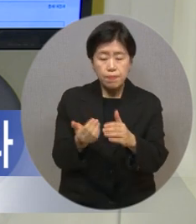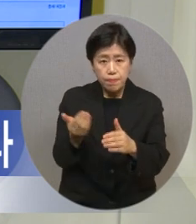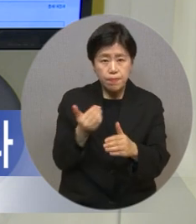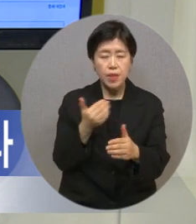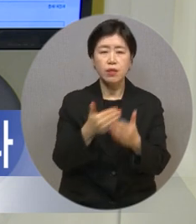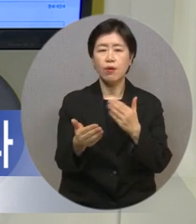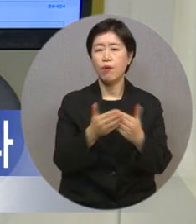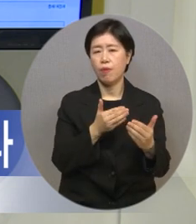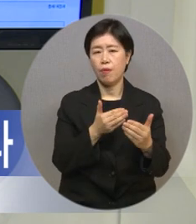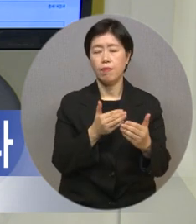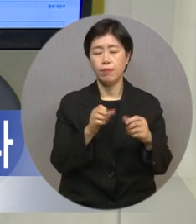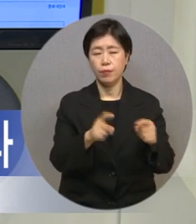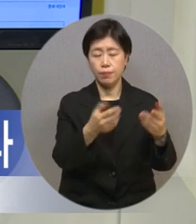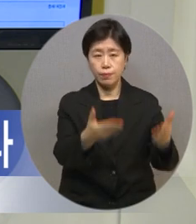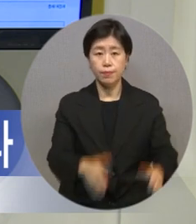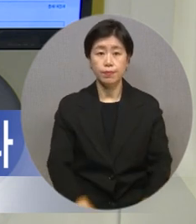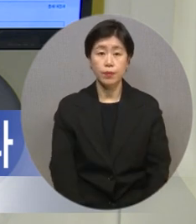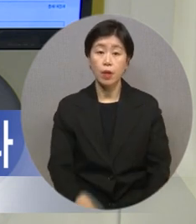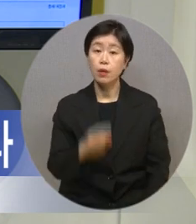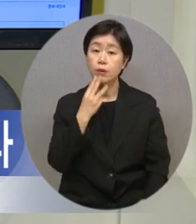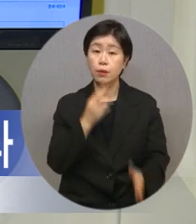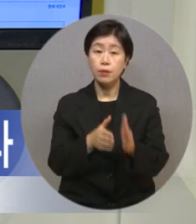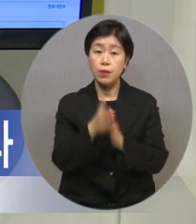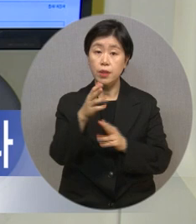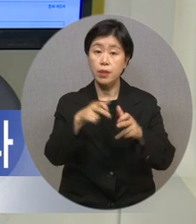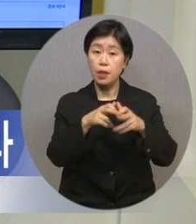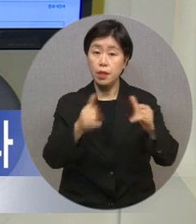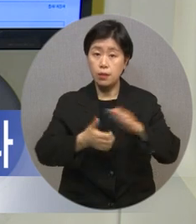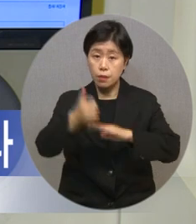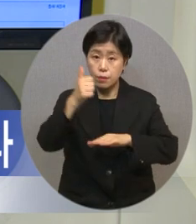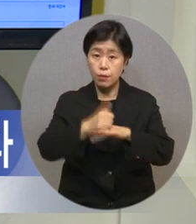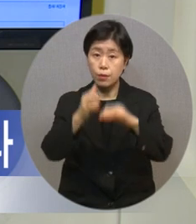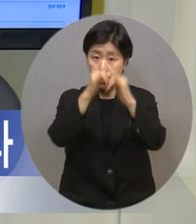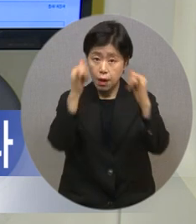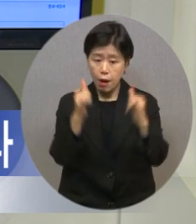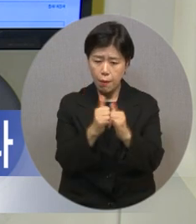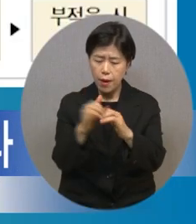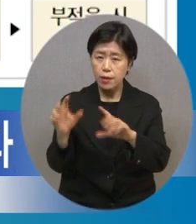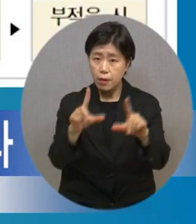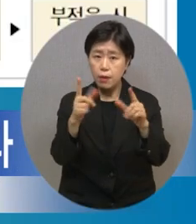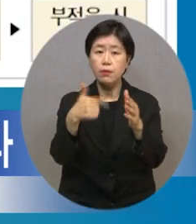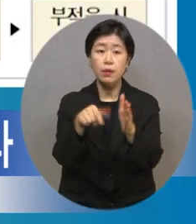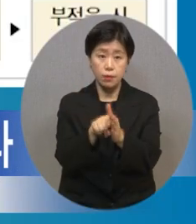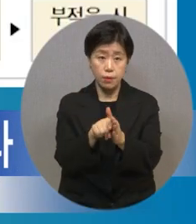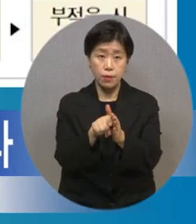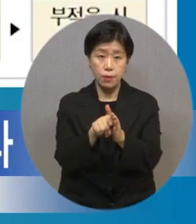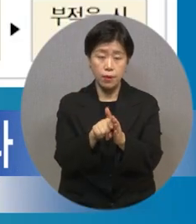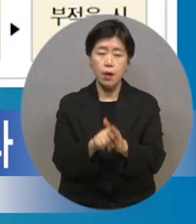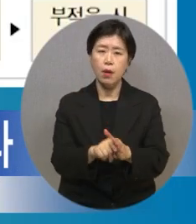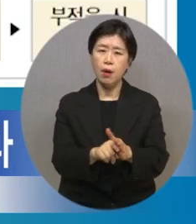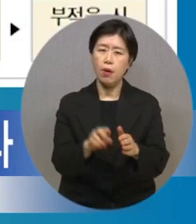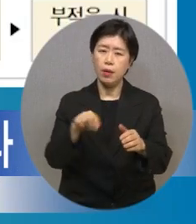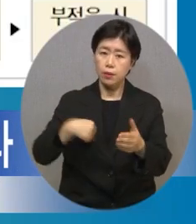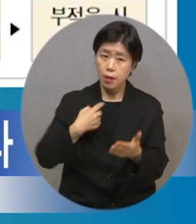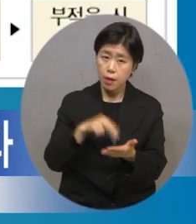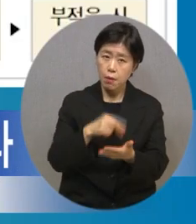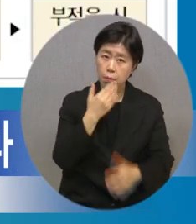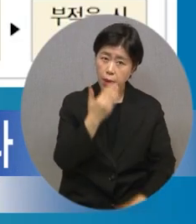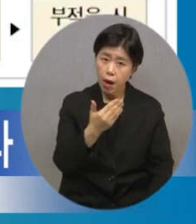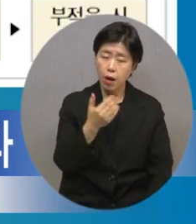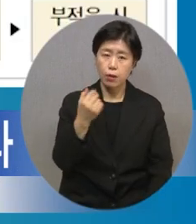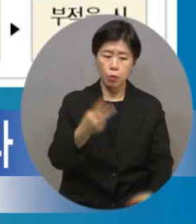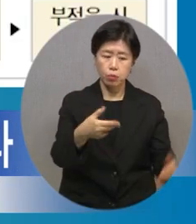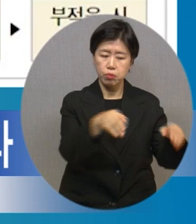거치게 됩니다 서울시는 장애인의 성공적인 사회 정착을 돕기 위해 자립 영양 점검부터 후